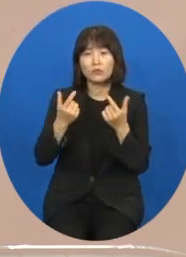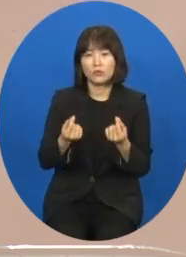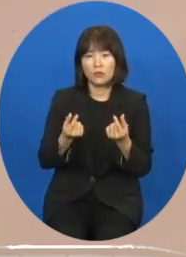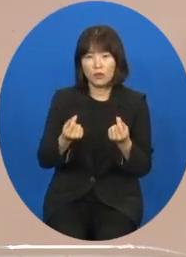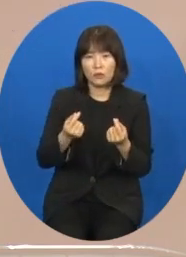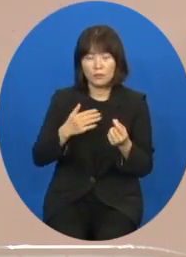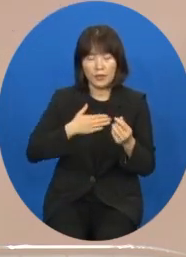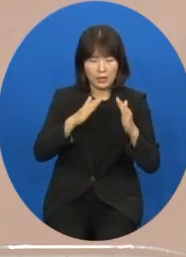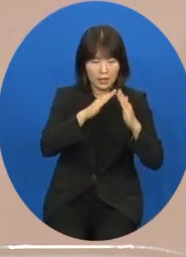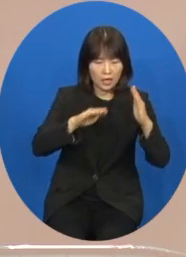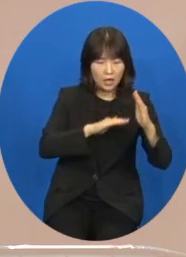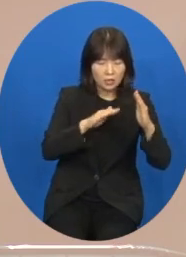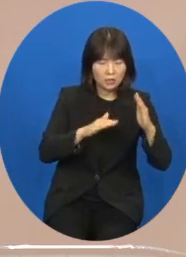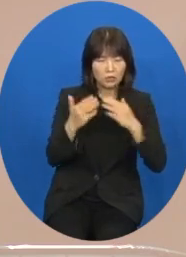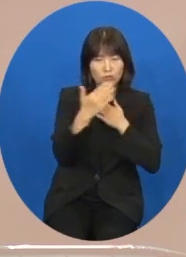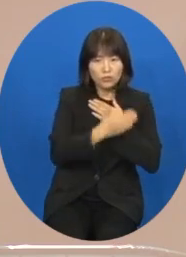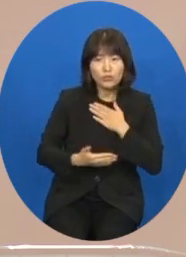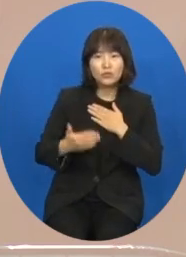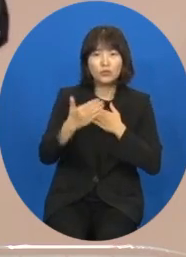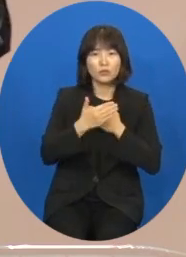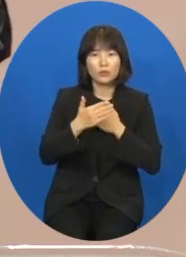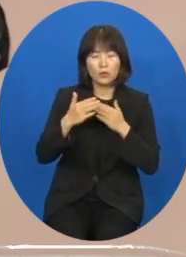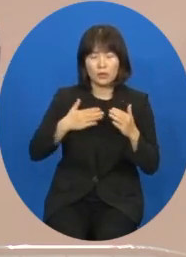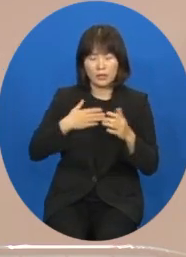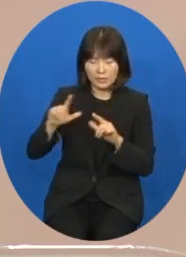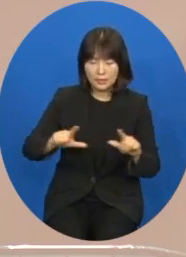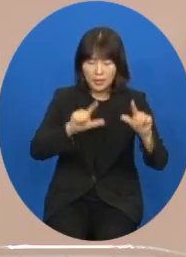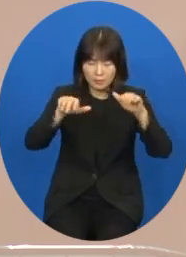내 가정도, 육신도, 내